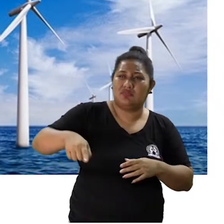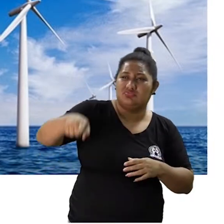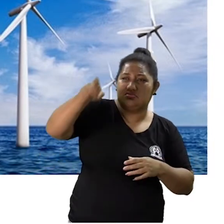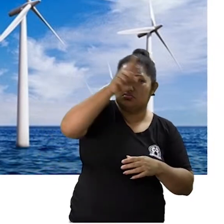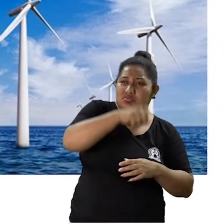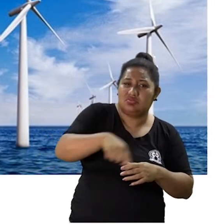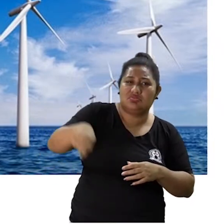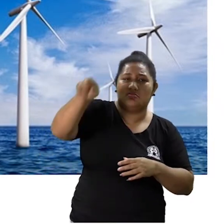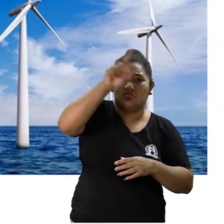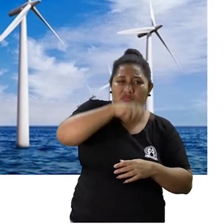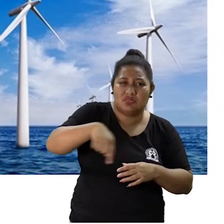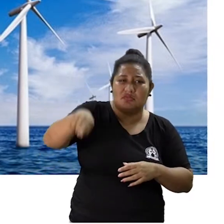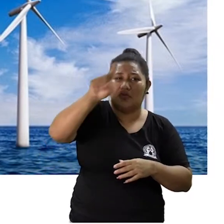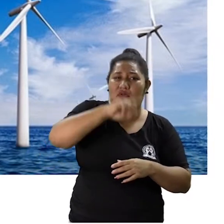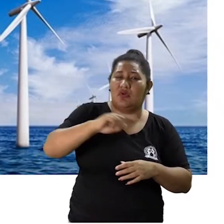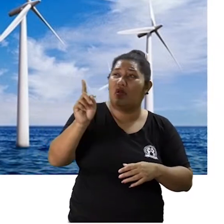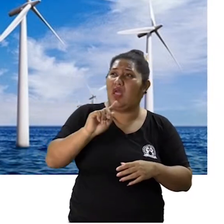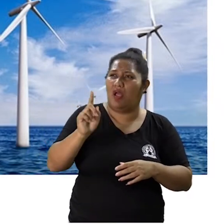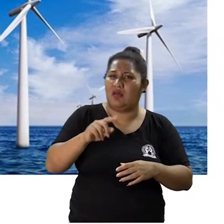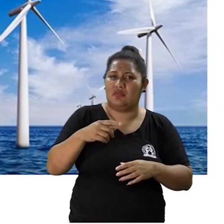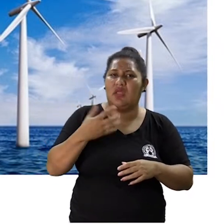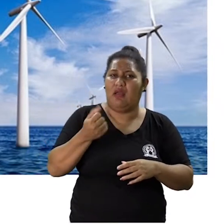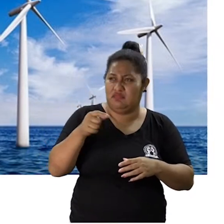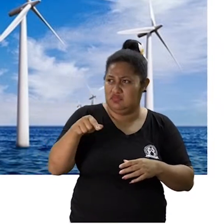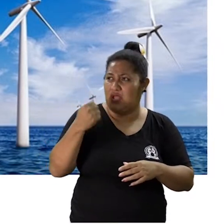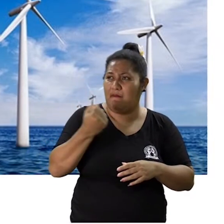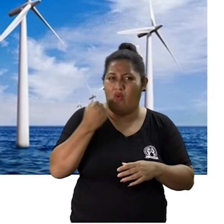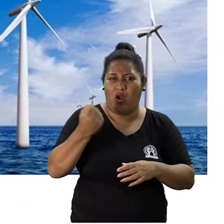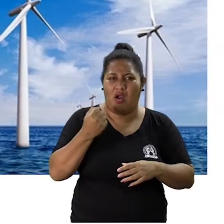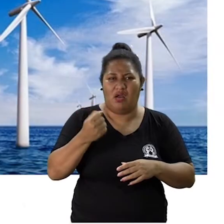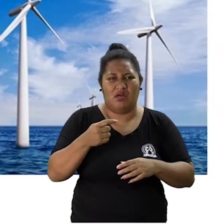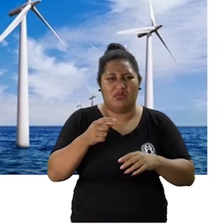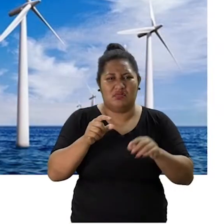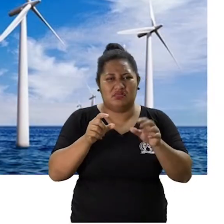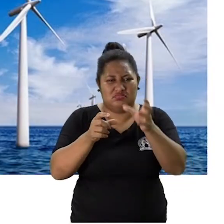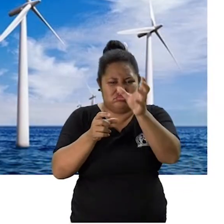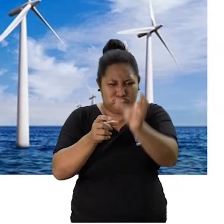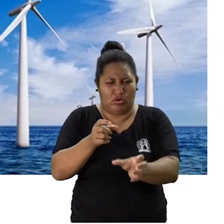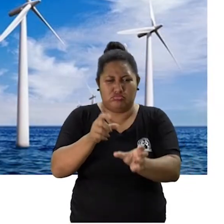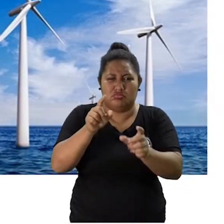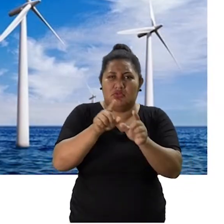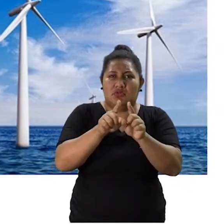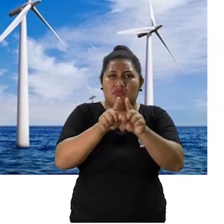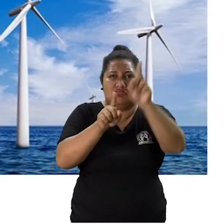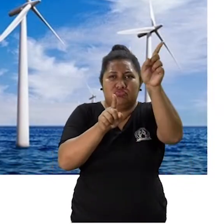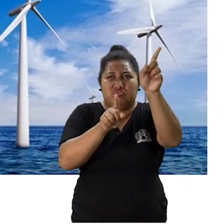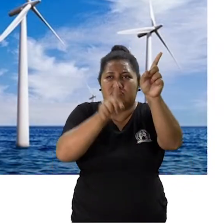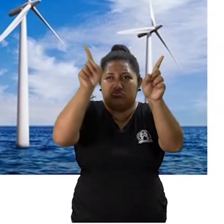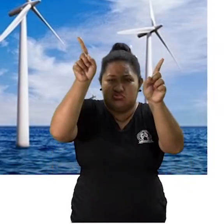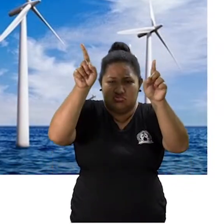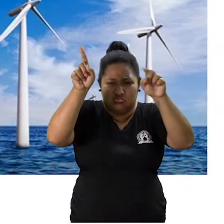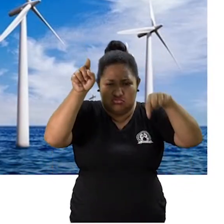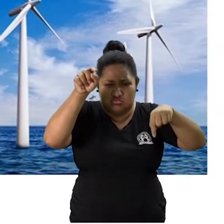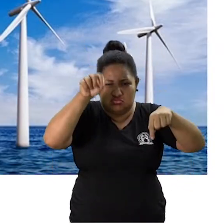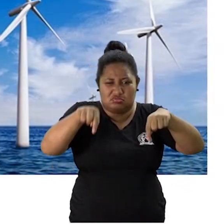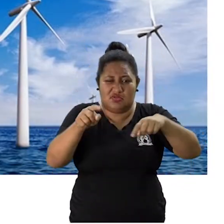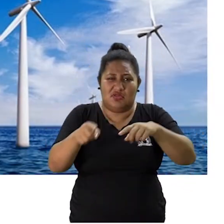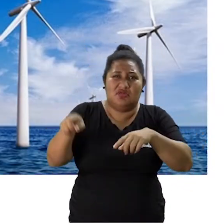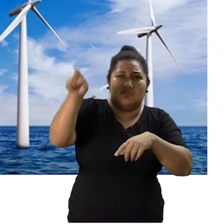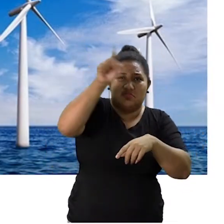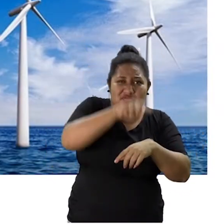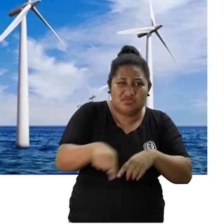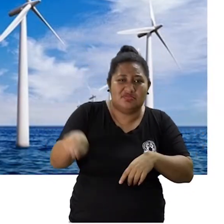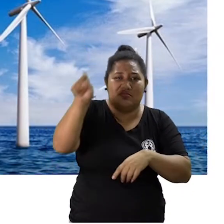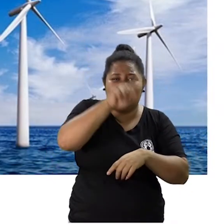latu nuulo ye ia ta pilipili ni ia pou umi nei tolu pe lua e